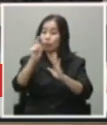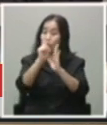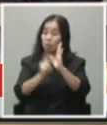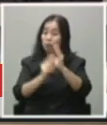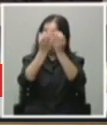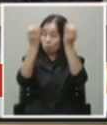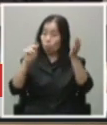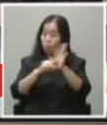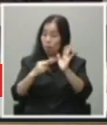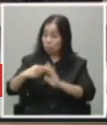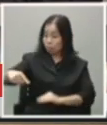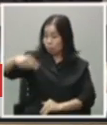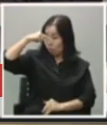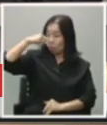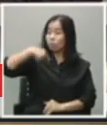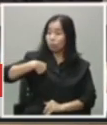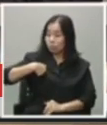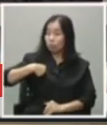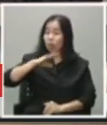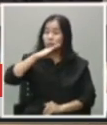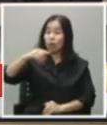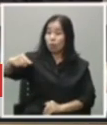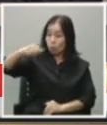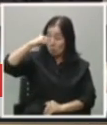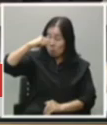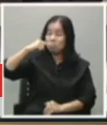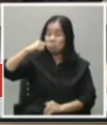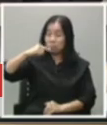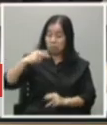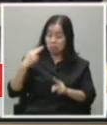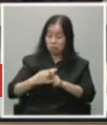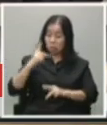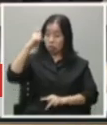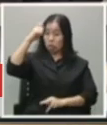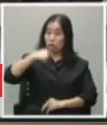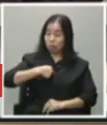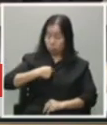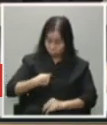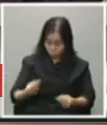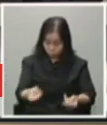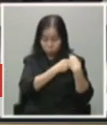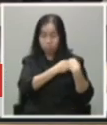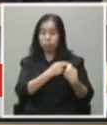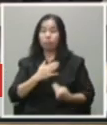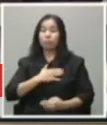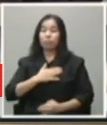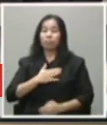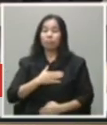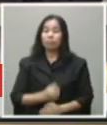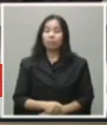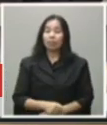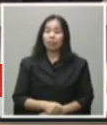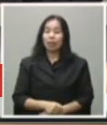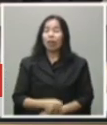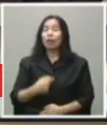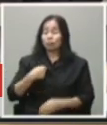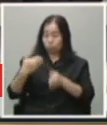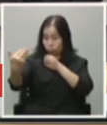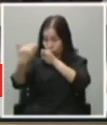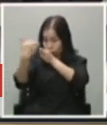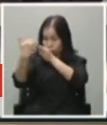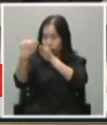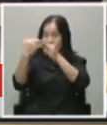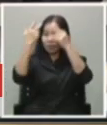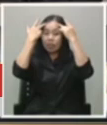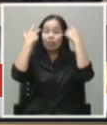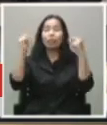าทนะครับถ้าหมิ่นประมาททำให้บุคคลอื่นเสียหายนะครับผมรับผิดชอบเองครับในสภาท่านนายกกับผมก็ว่ากันตัวต่อตัว